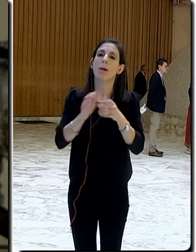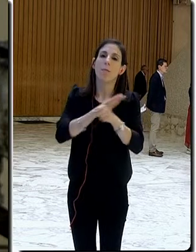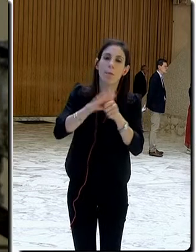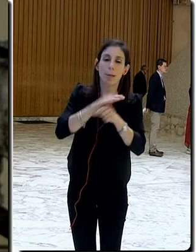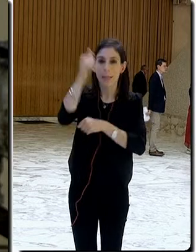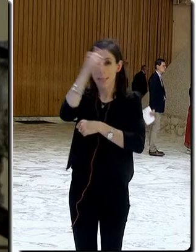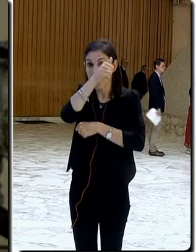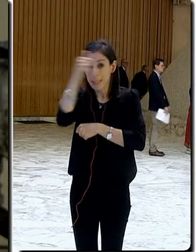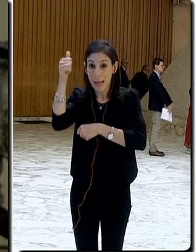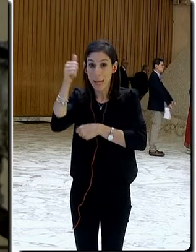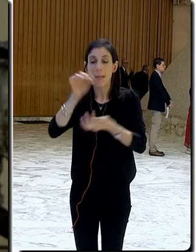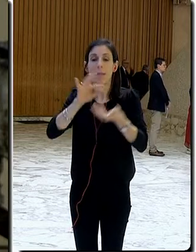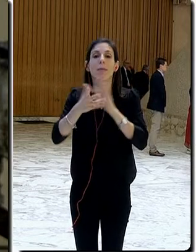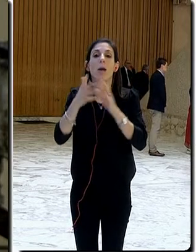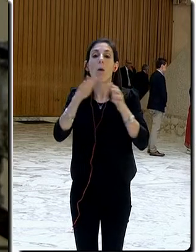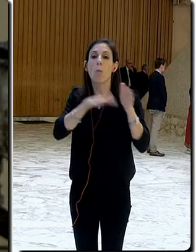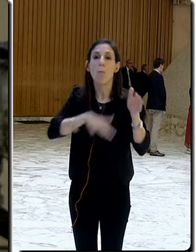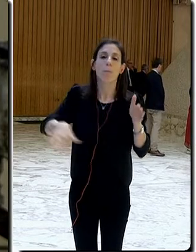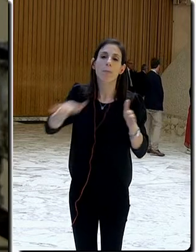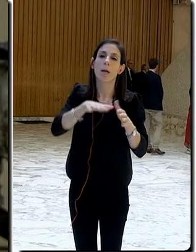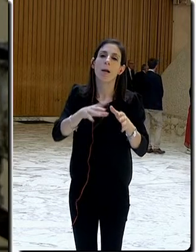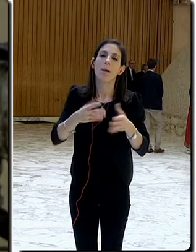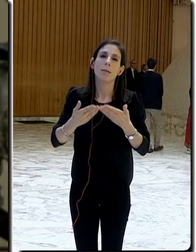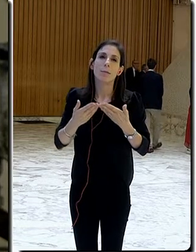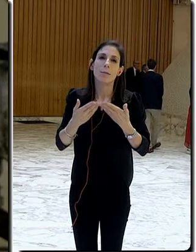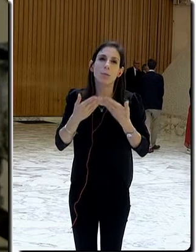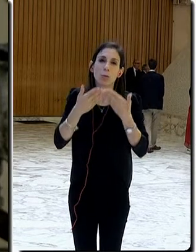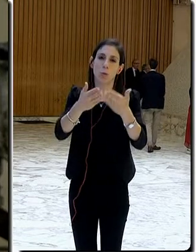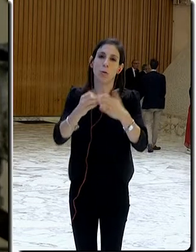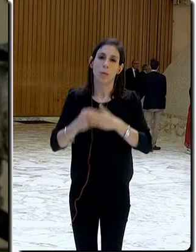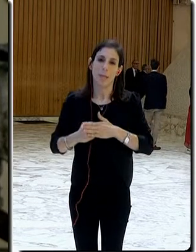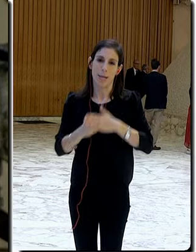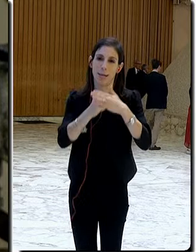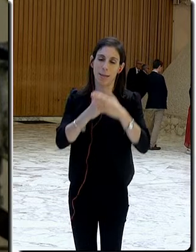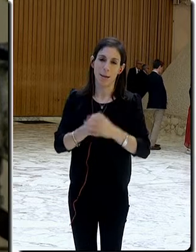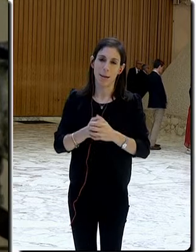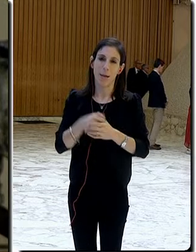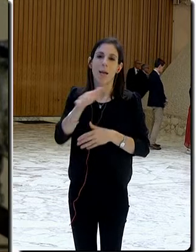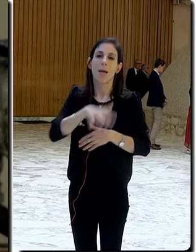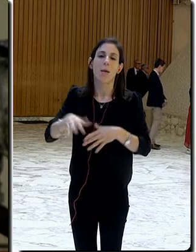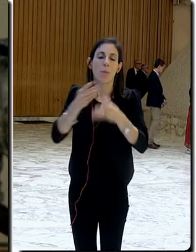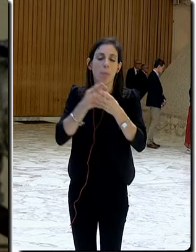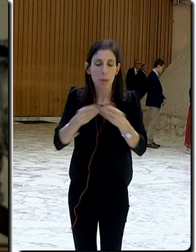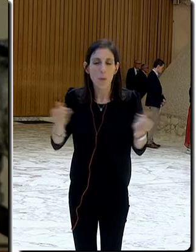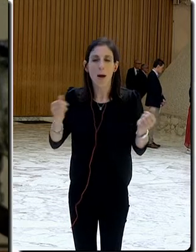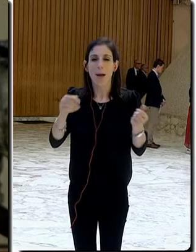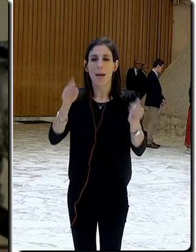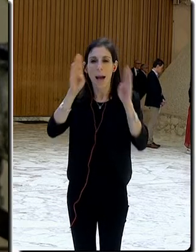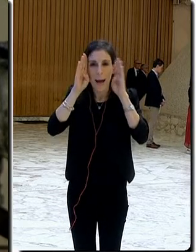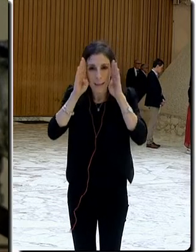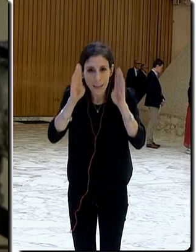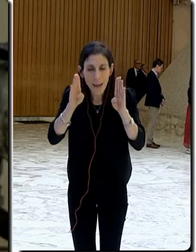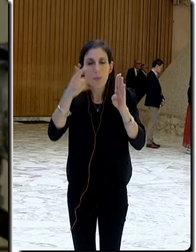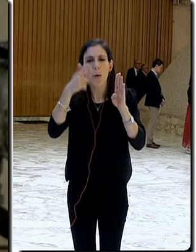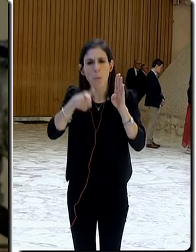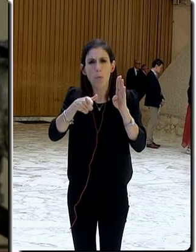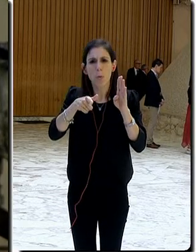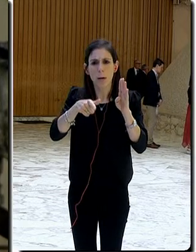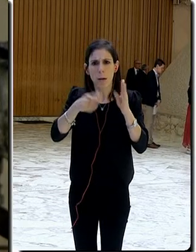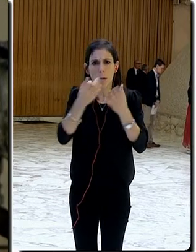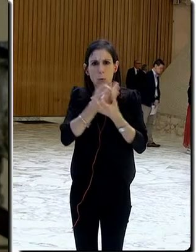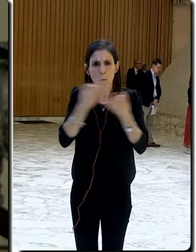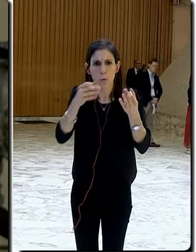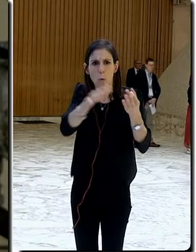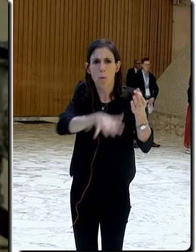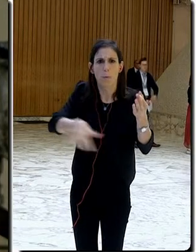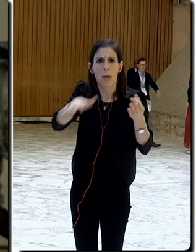sera un lieu de solidarité, spirituel, attentif et logistique. Car des enfants, études du soir, visite des